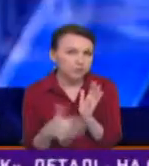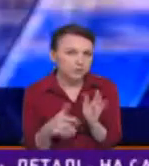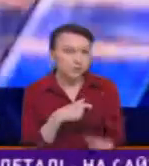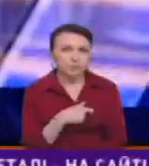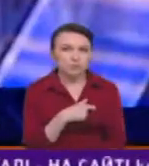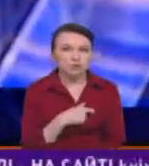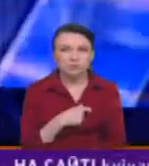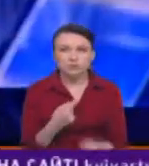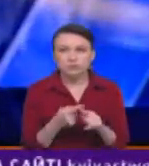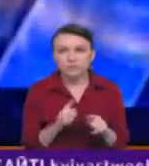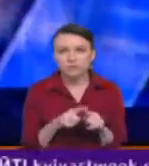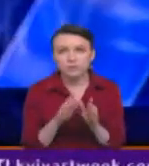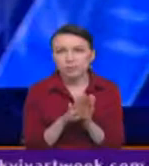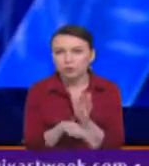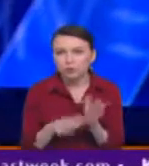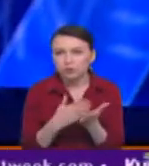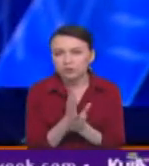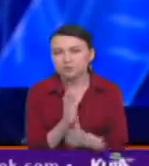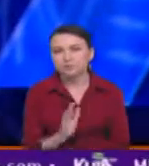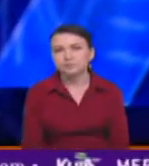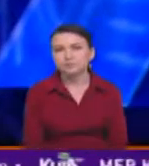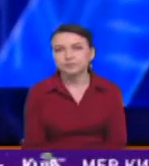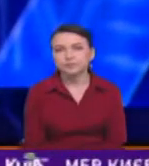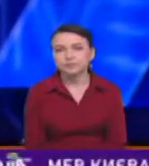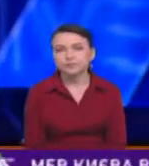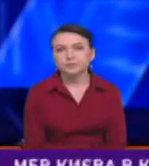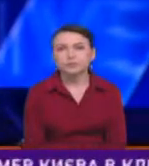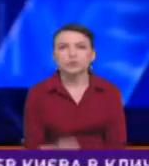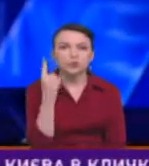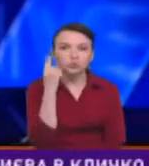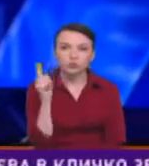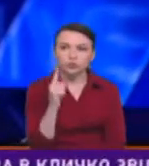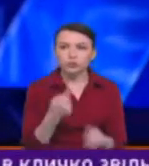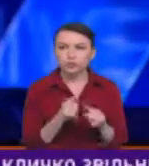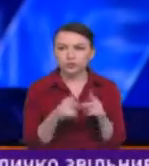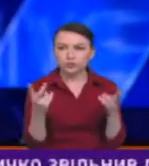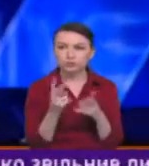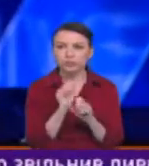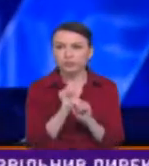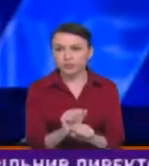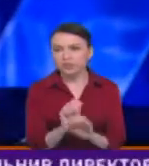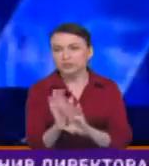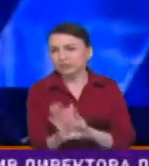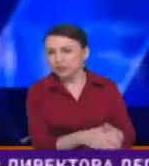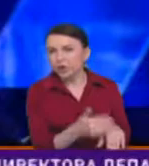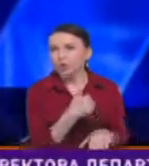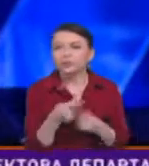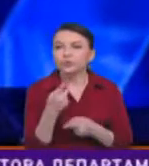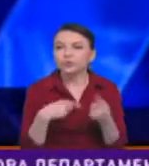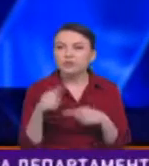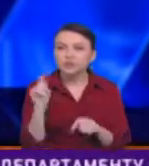депутатів, і це не погіршує якість їхньої політики. Тому, думаю, що на цьому треба зупинитися. повернутися. Я хочу повернутися до референдуму і